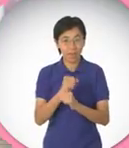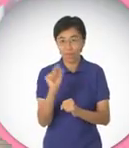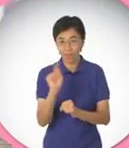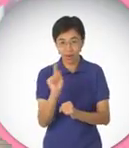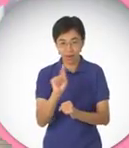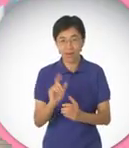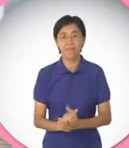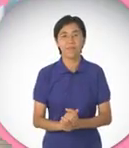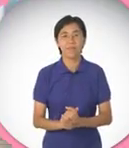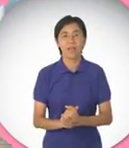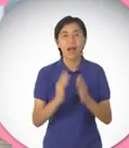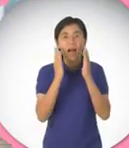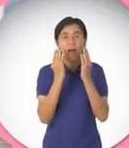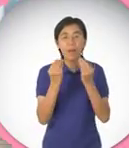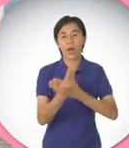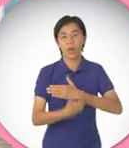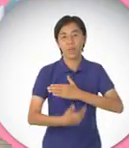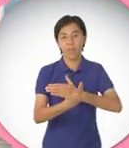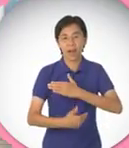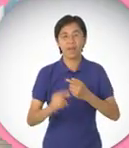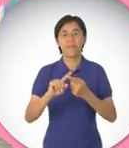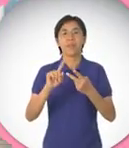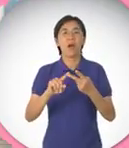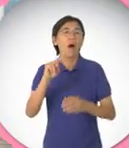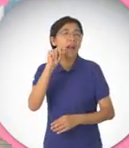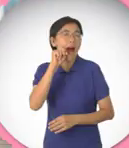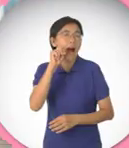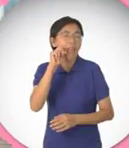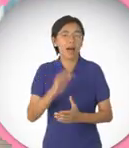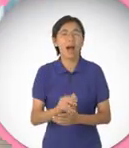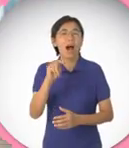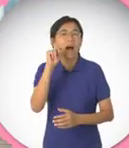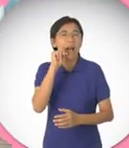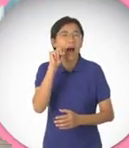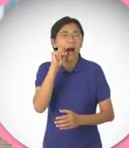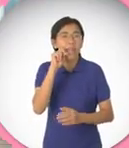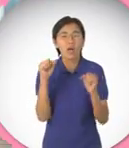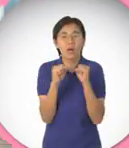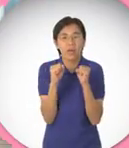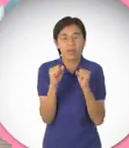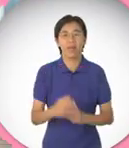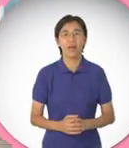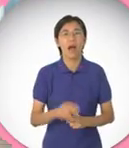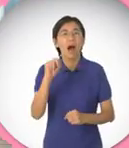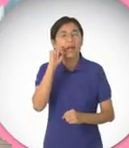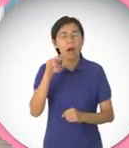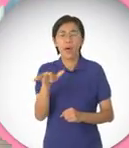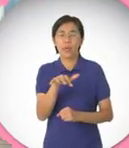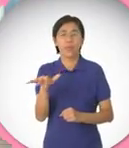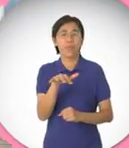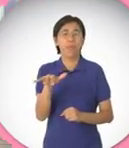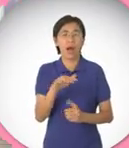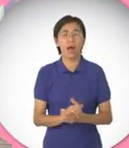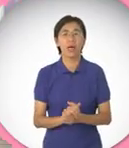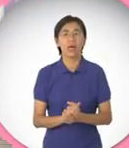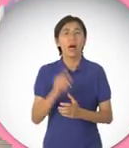มปังนะคะน้ำซึ่งน้ำเนี่ยแนะนำไม่ใช่เป็นน้ำเย็นนะคะบางทีเราเห็นสูตรฝรั่งเขาจะบอกว่าให้ใช้น้ำอุ่นเพราะฝรั่งเนี่ยเมืองเขาหนาว